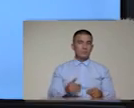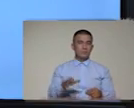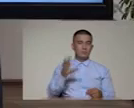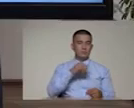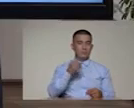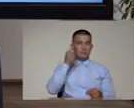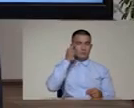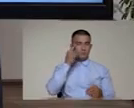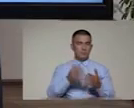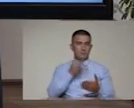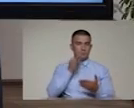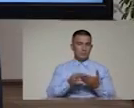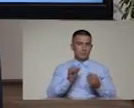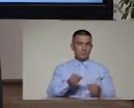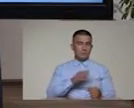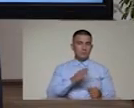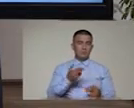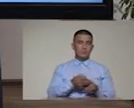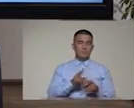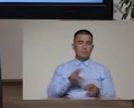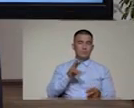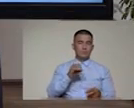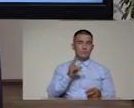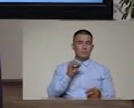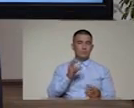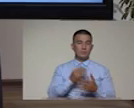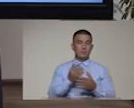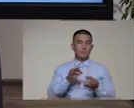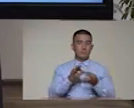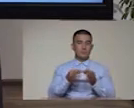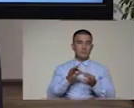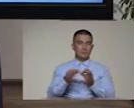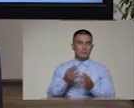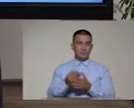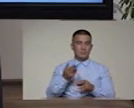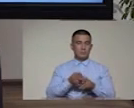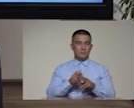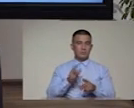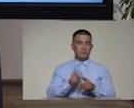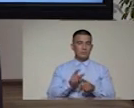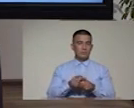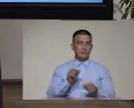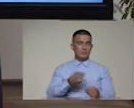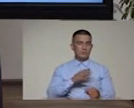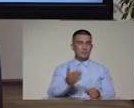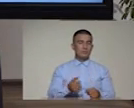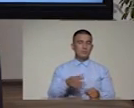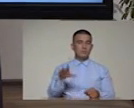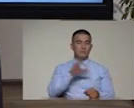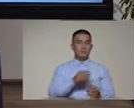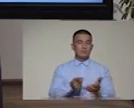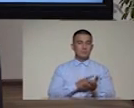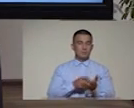O'ylab ko'rgan bo'lsangiz, lekin so'zi bog'lovchi ekanligini albatta topgan bo'lsangiz kerak. Siz ham